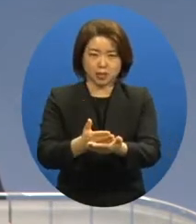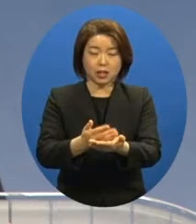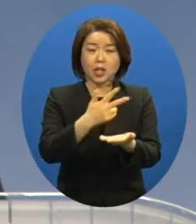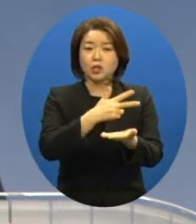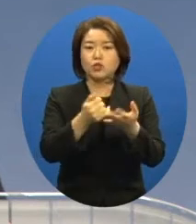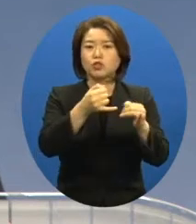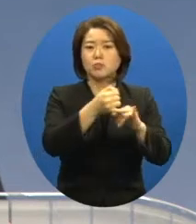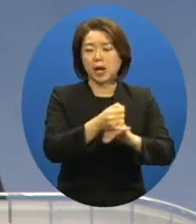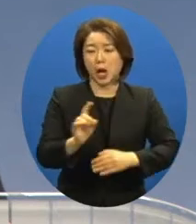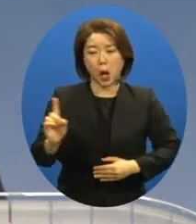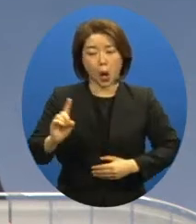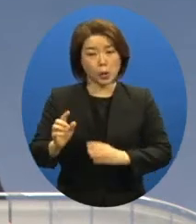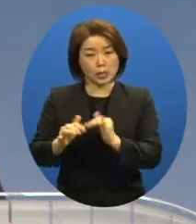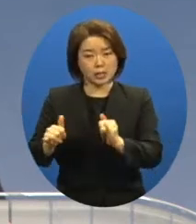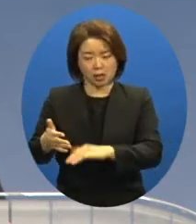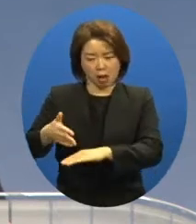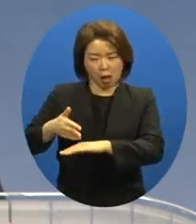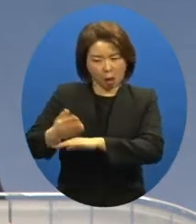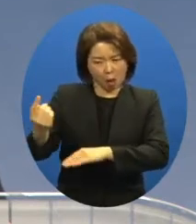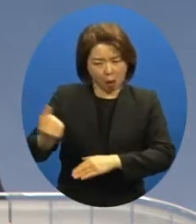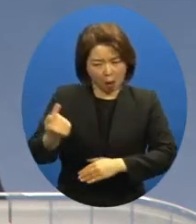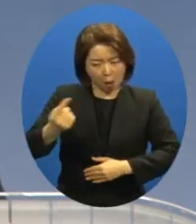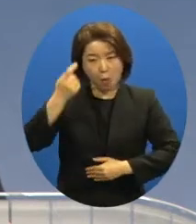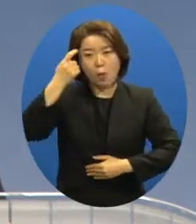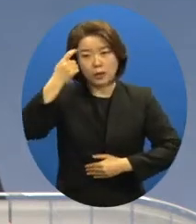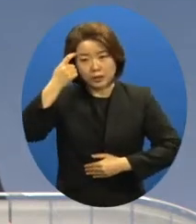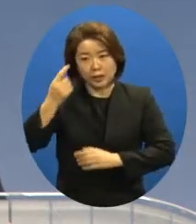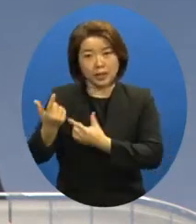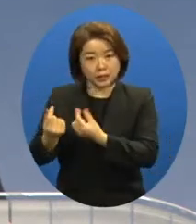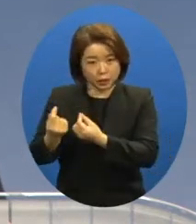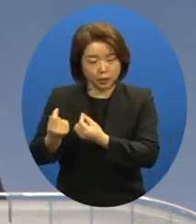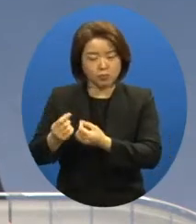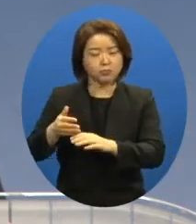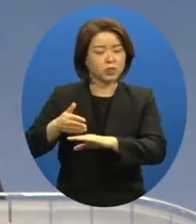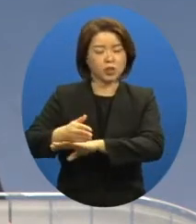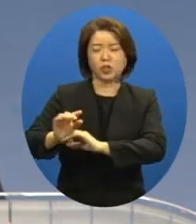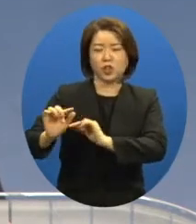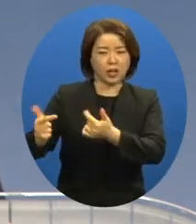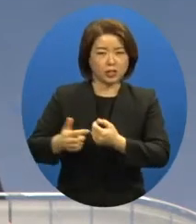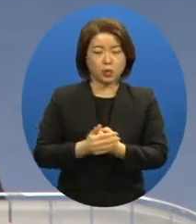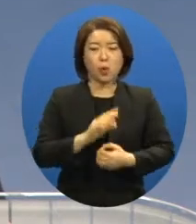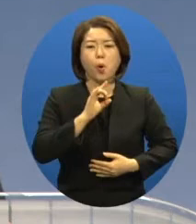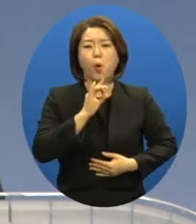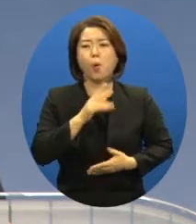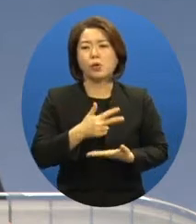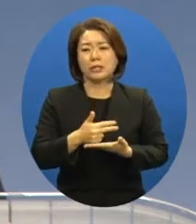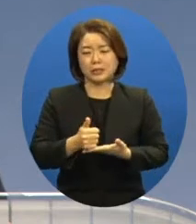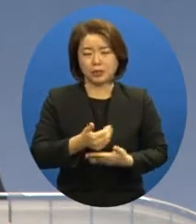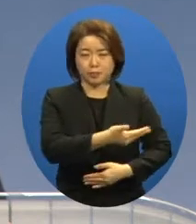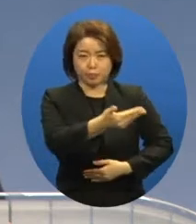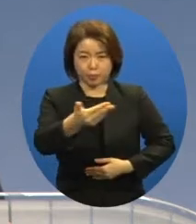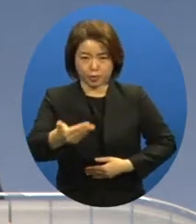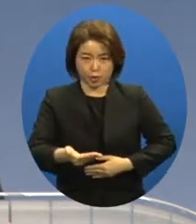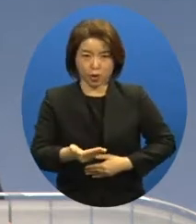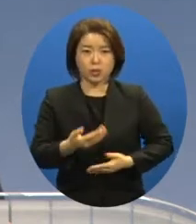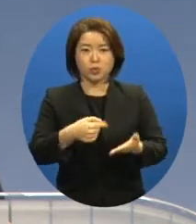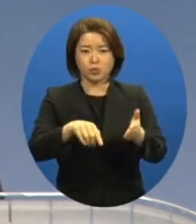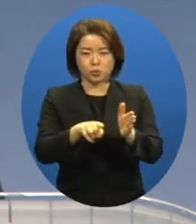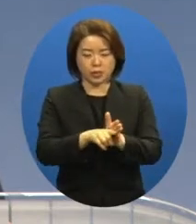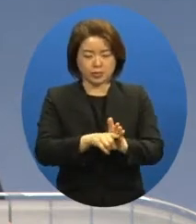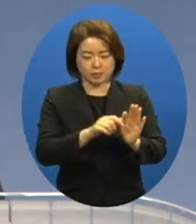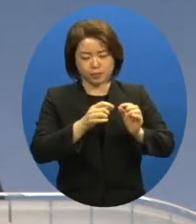약속은 어떤 이들이 더디다고 생각하는 것 같이 더딘 것이 아니라 오직 주께는 너희를 대하여 오래